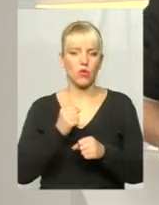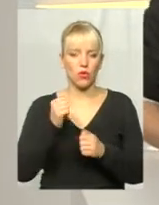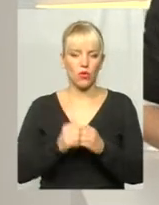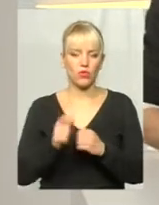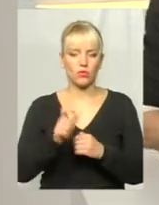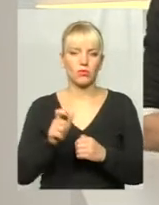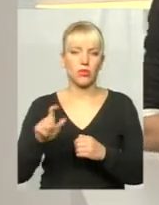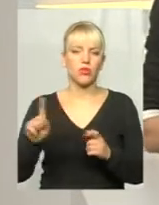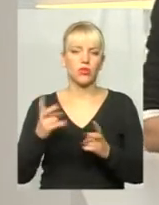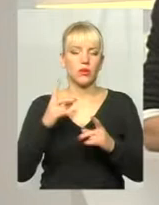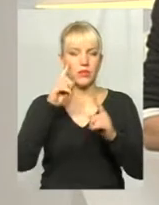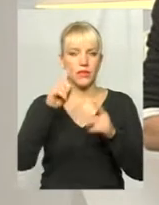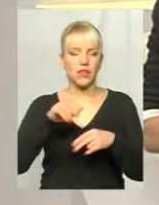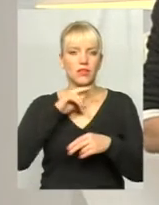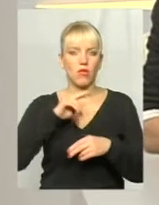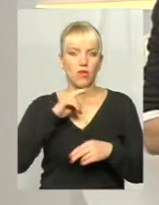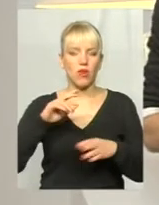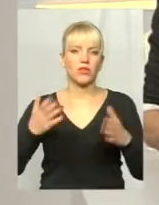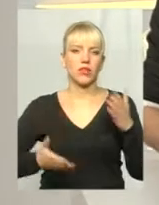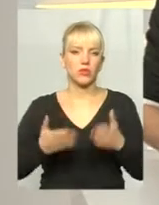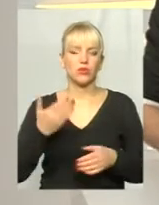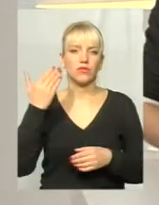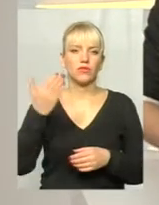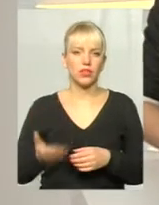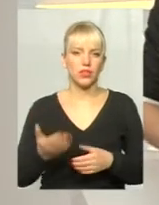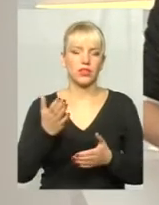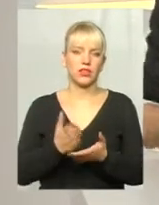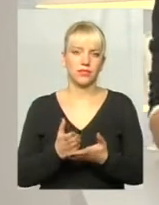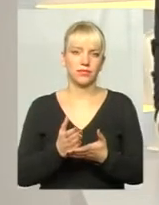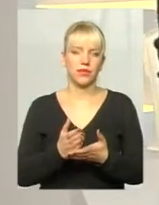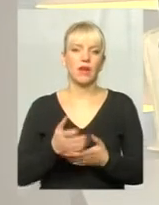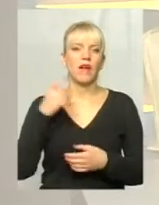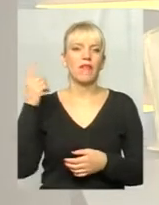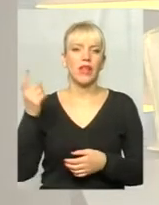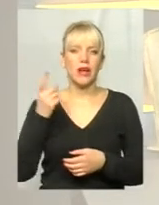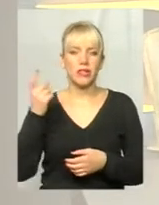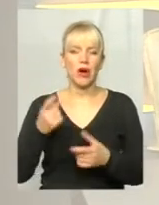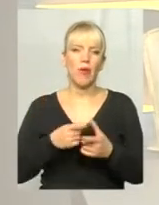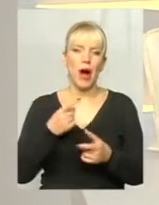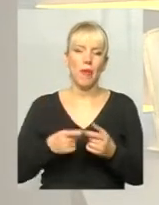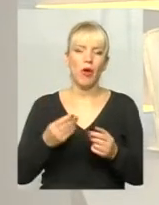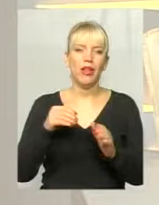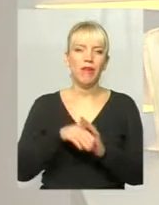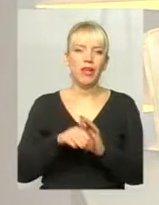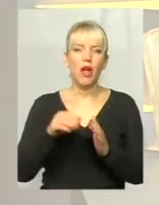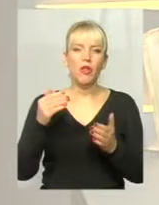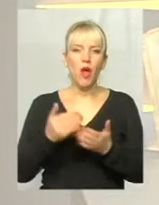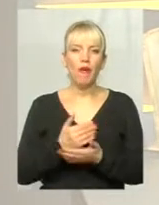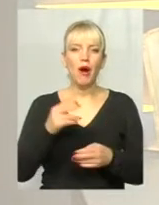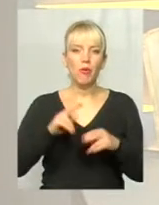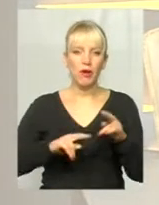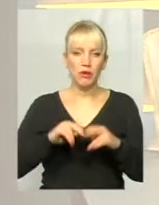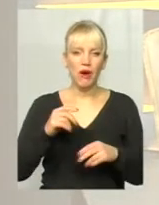що варто звертати увагу, якщо ви є власником або інвестором новобудови